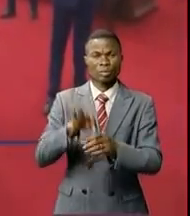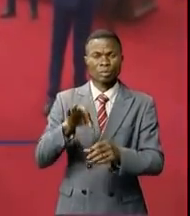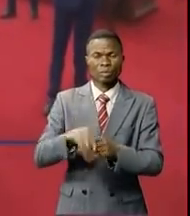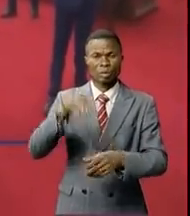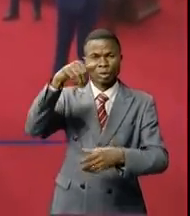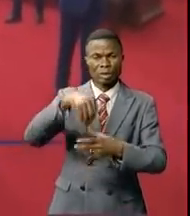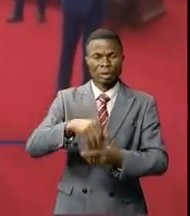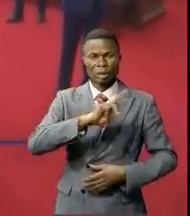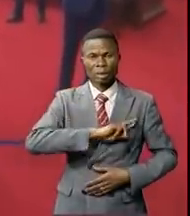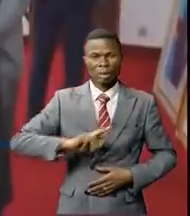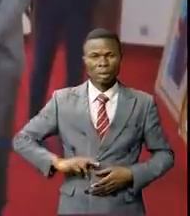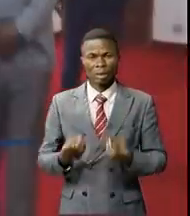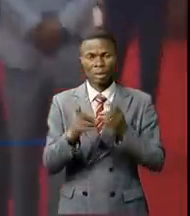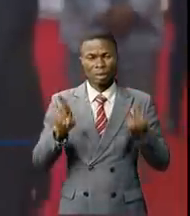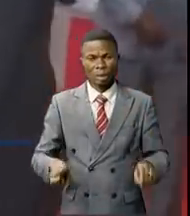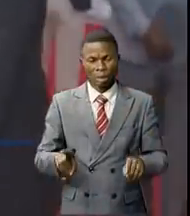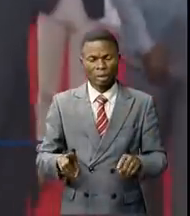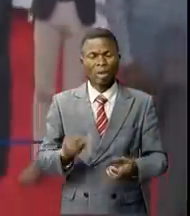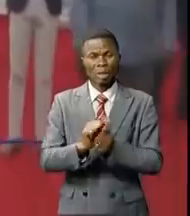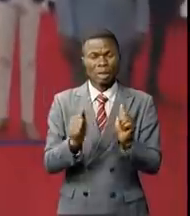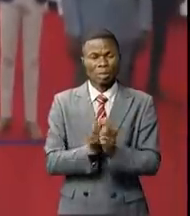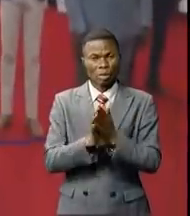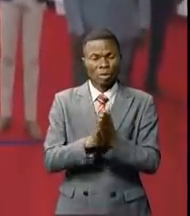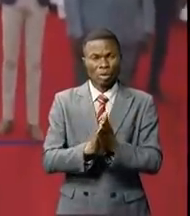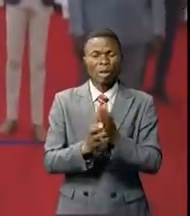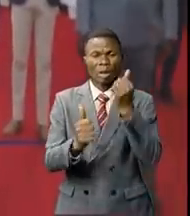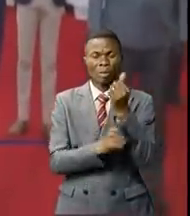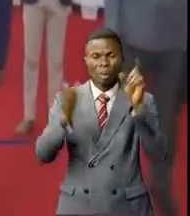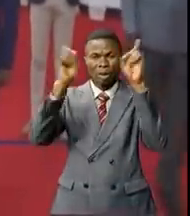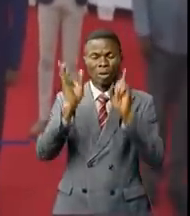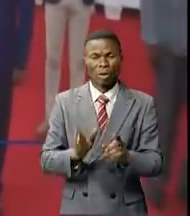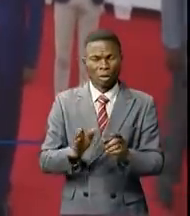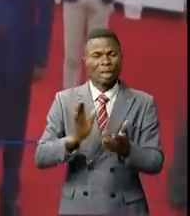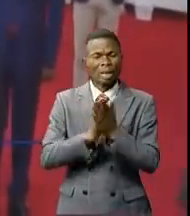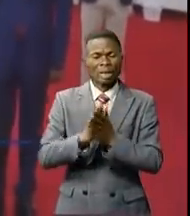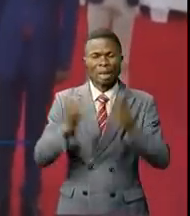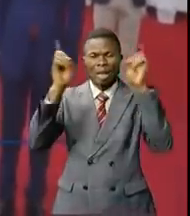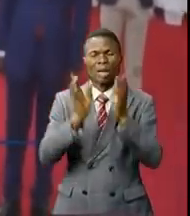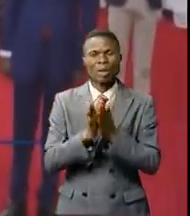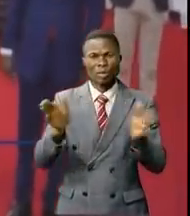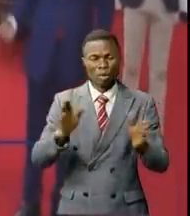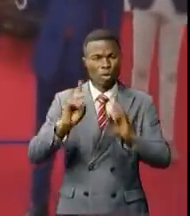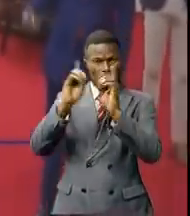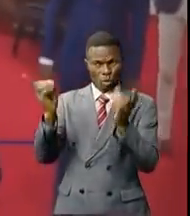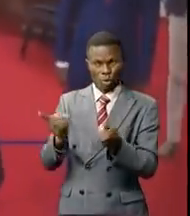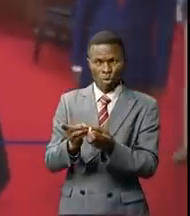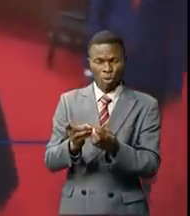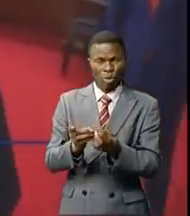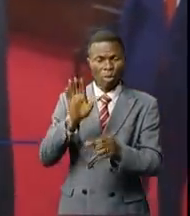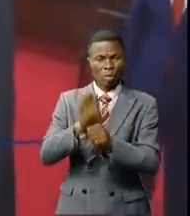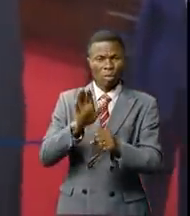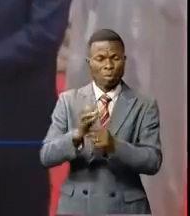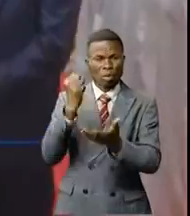démocratique du congo c'est une question africaine leurs processus intéresse de l'afrique cette délégation composée de plusieurs